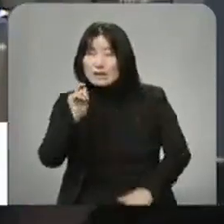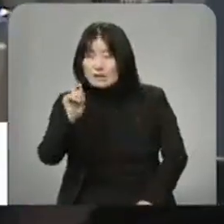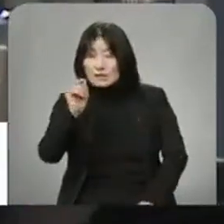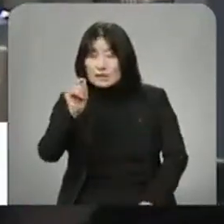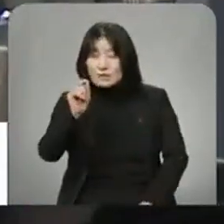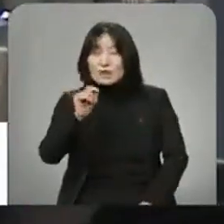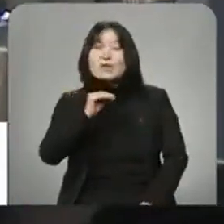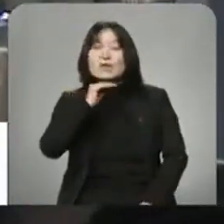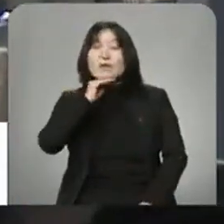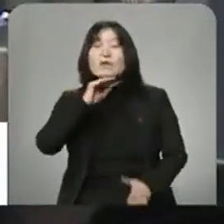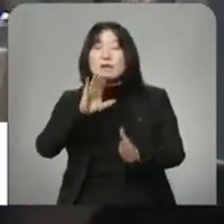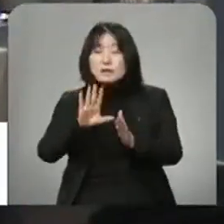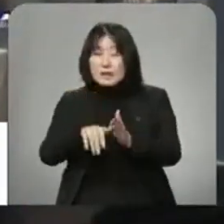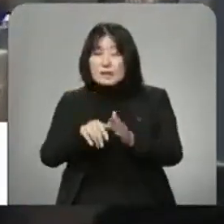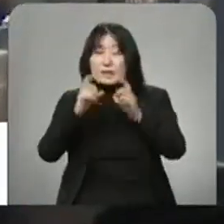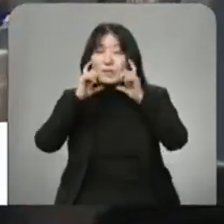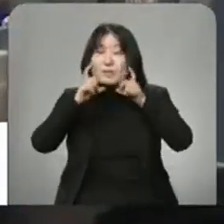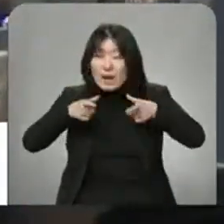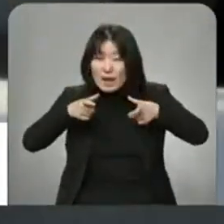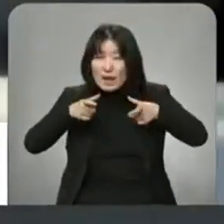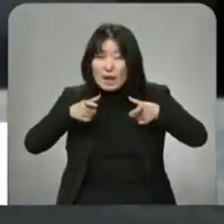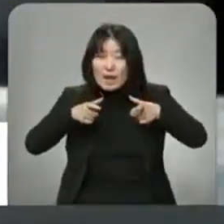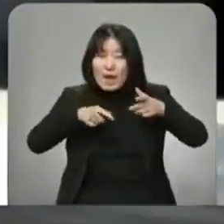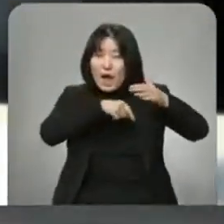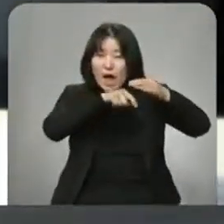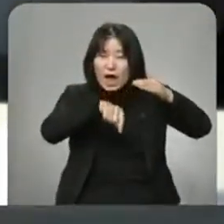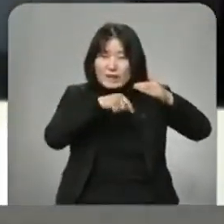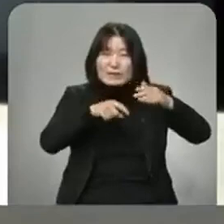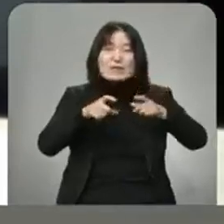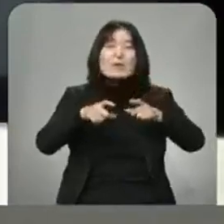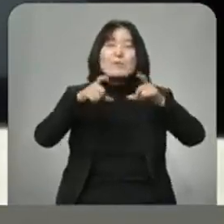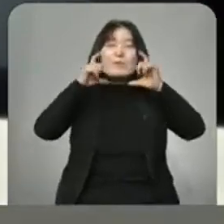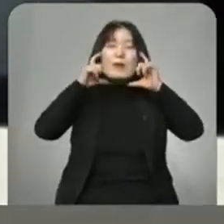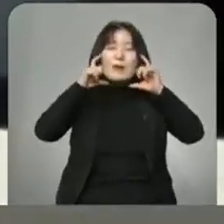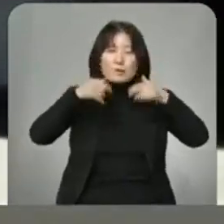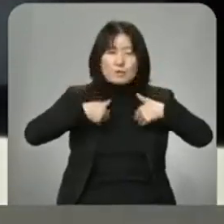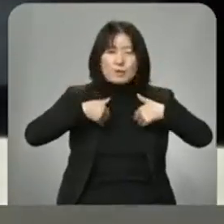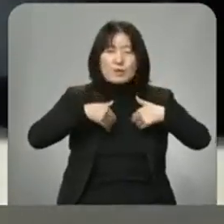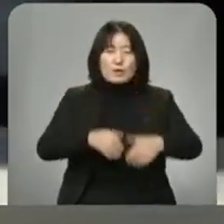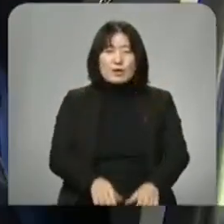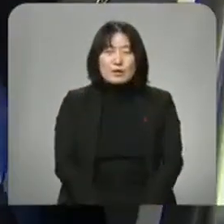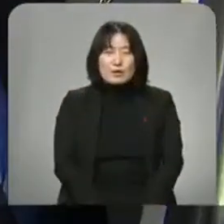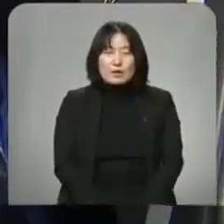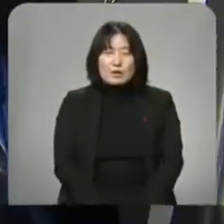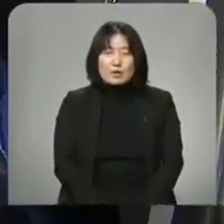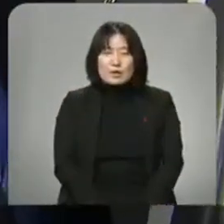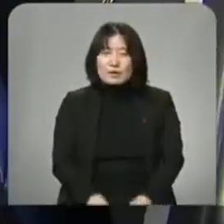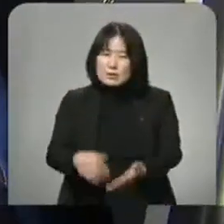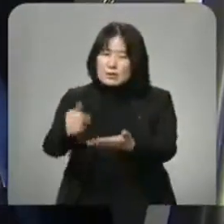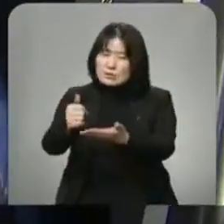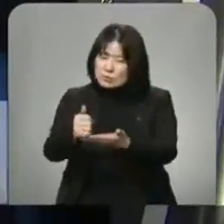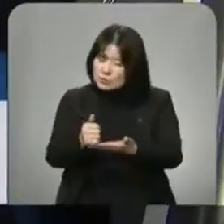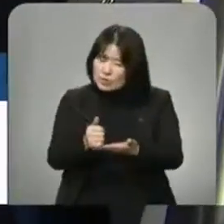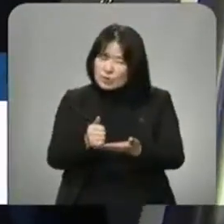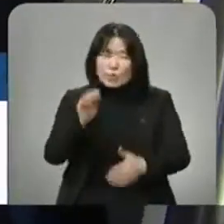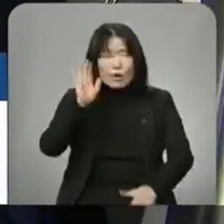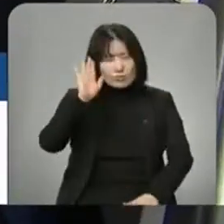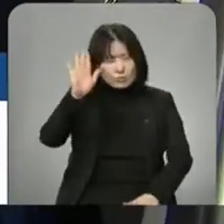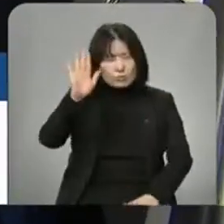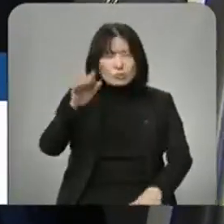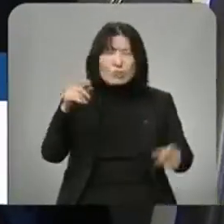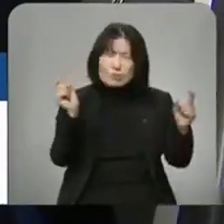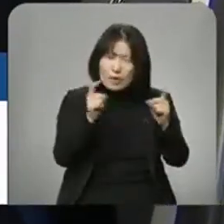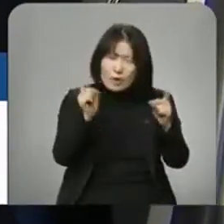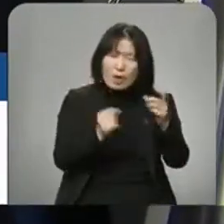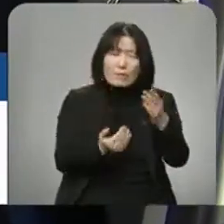승강장까지는 괜찮지만 차를 타는 순간부터 마스크 착용 의무가 발생합니다. 손님하고의 많은 실갱이가 있을 것 같아서